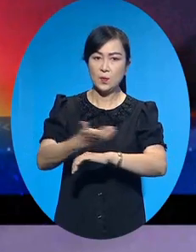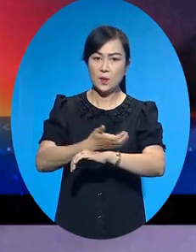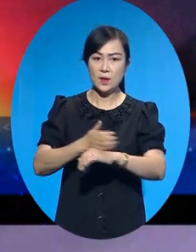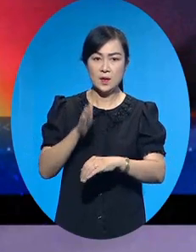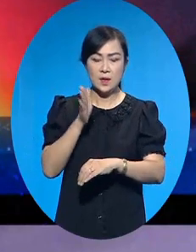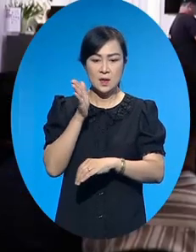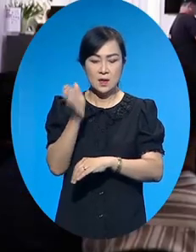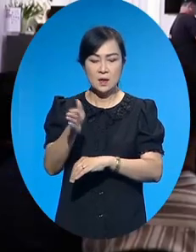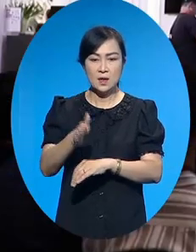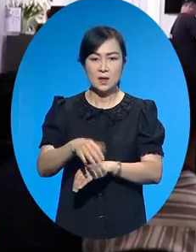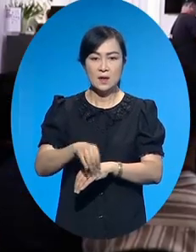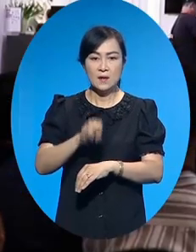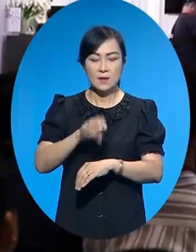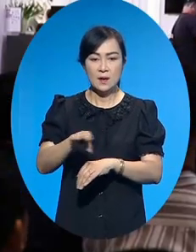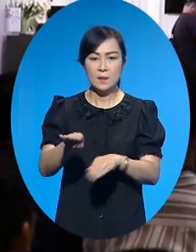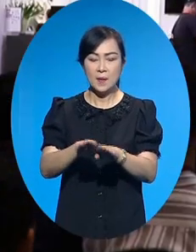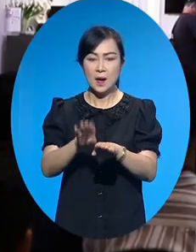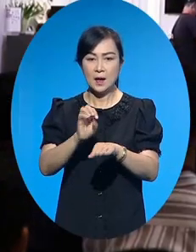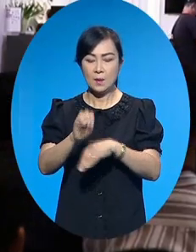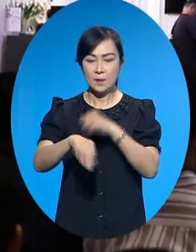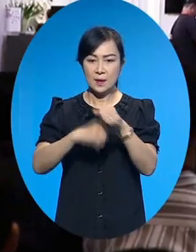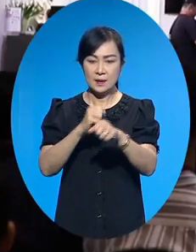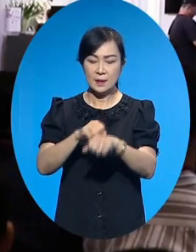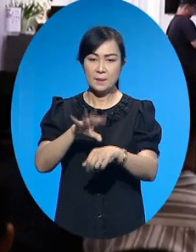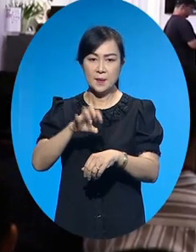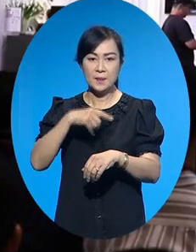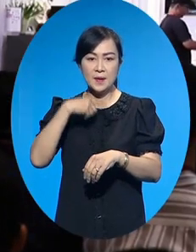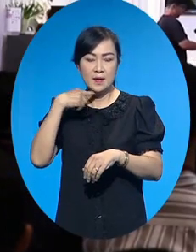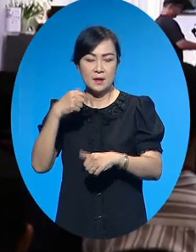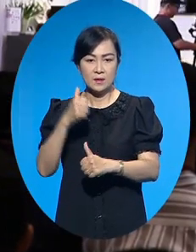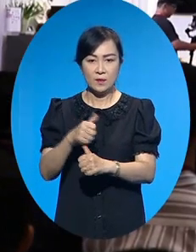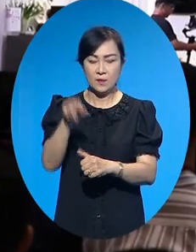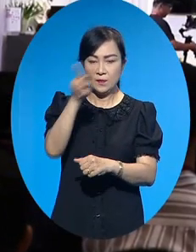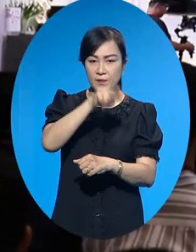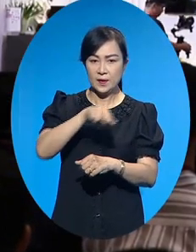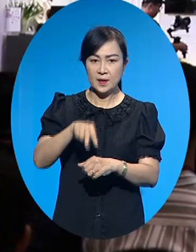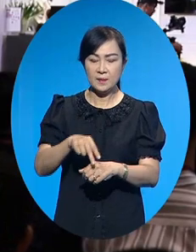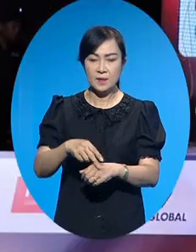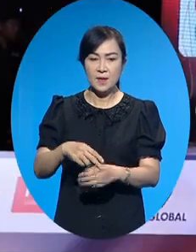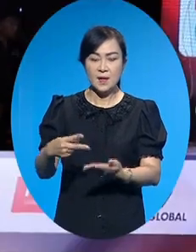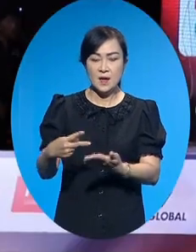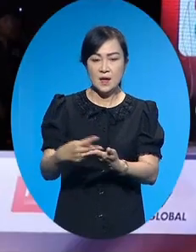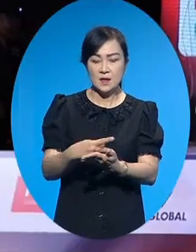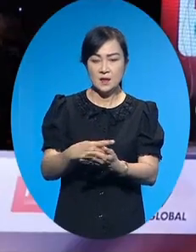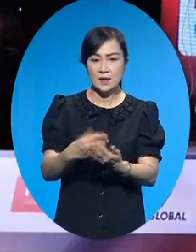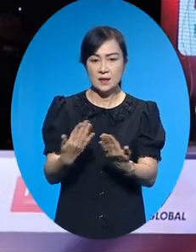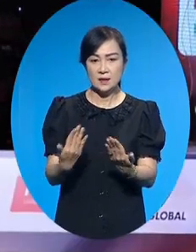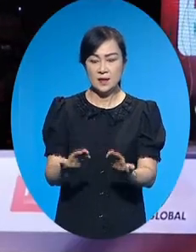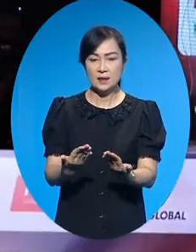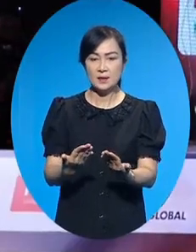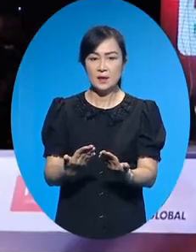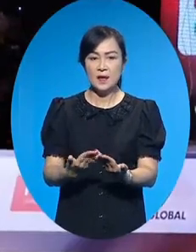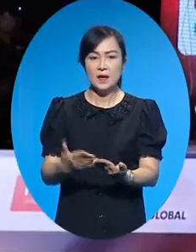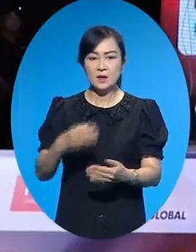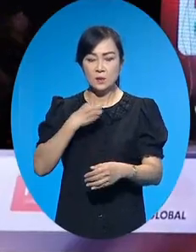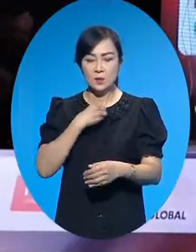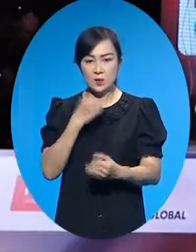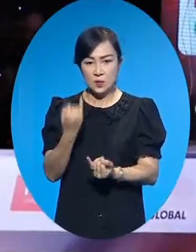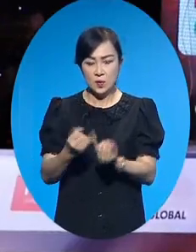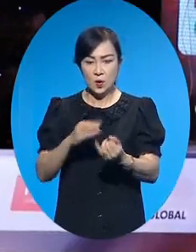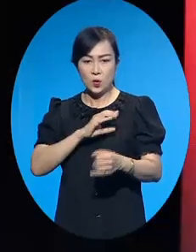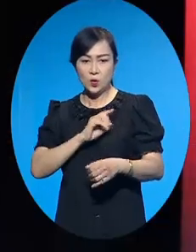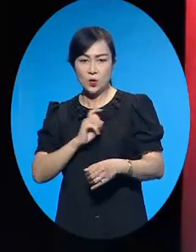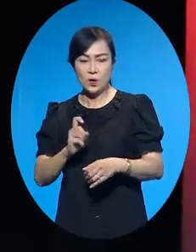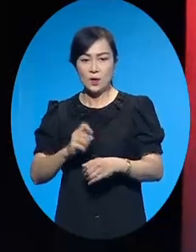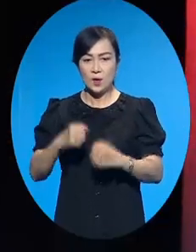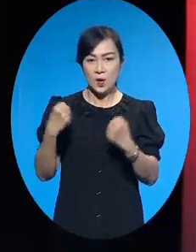hướng tới phát thải ròng bằng không vào năm 2050 theo cam kết của chính phủ Việt Nam. Từ sự kiện BCI Econos 2022, chúng tôi đã chọn chủ đề